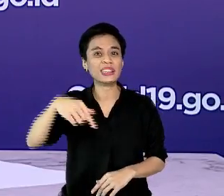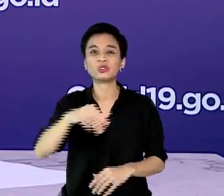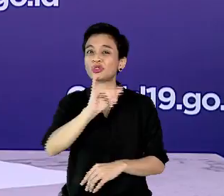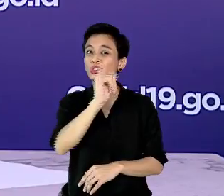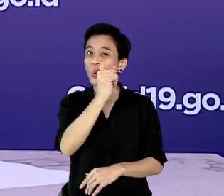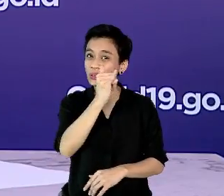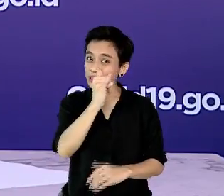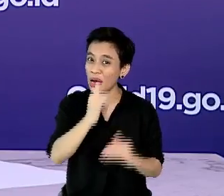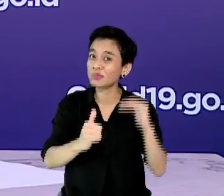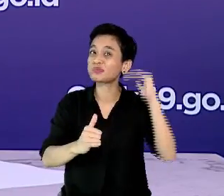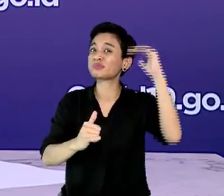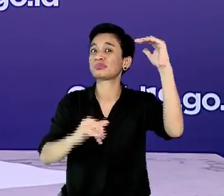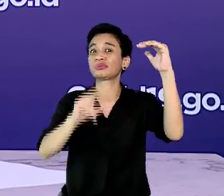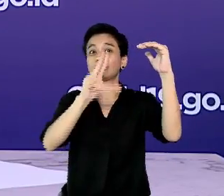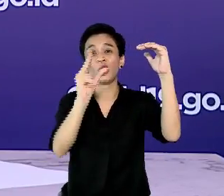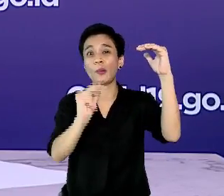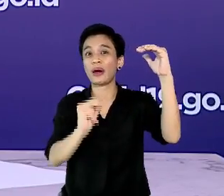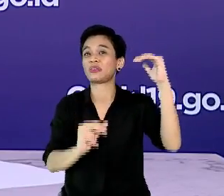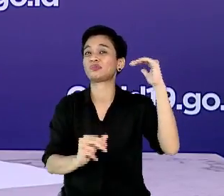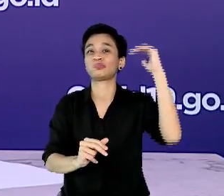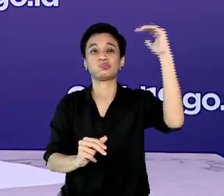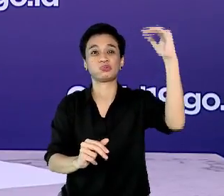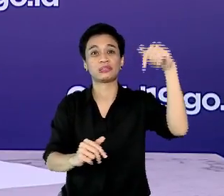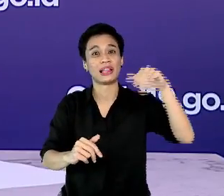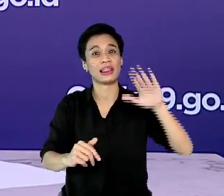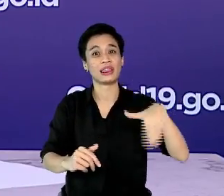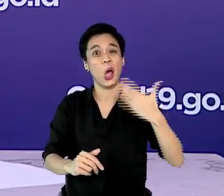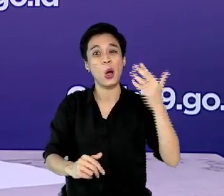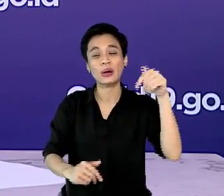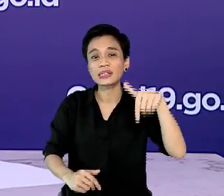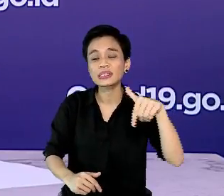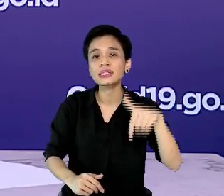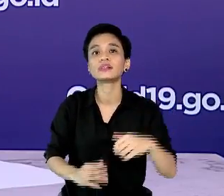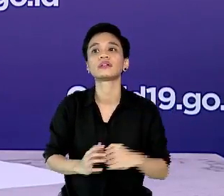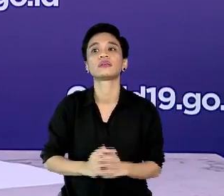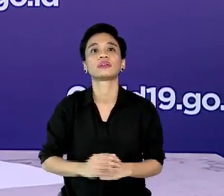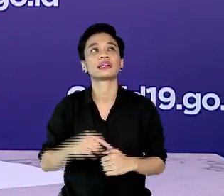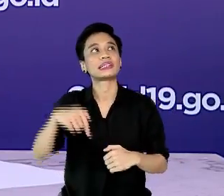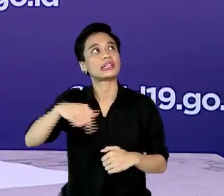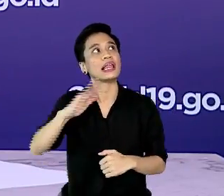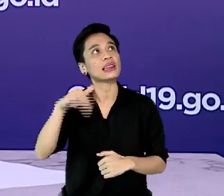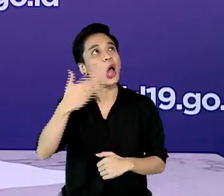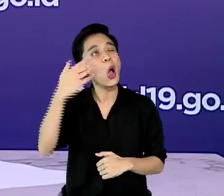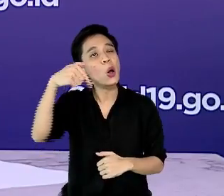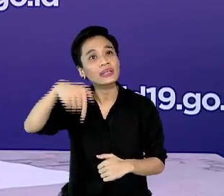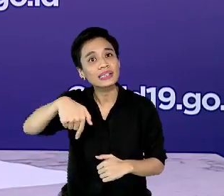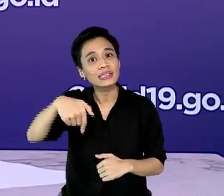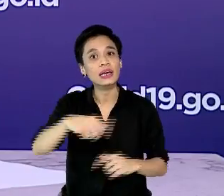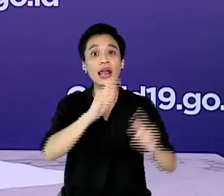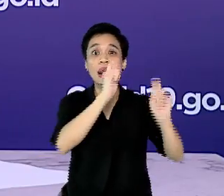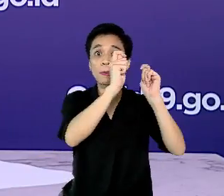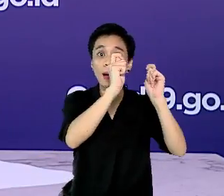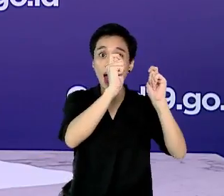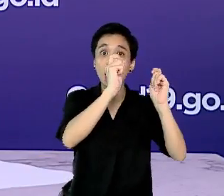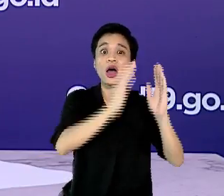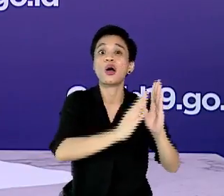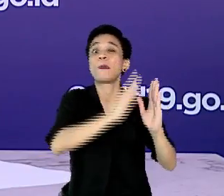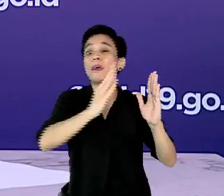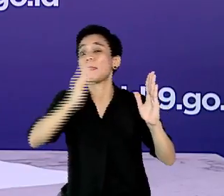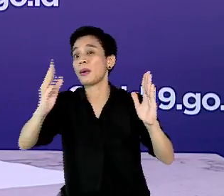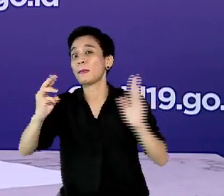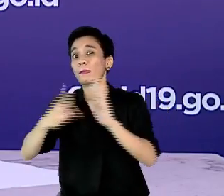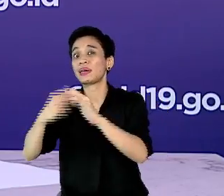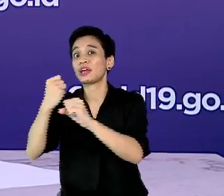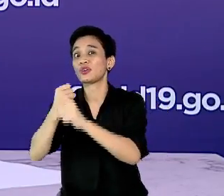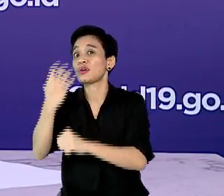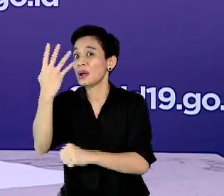Yogyakarta dan Jawa Barat. Di tahun ini, kenaikan kasus tertinggi pada minggu keempat pasca Idul Fitri seluruhnya